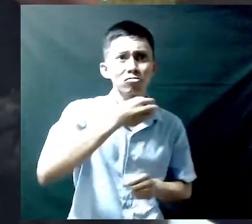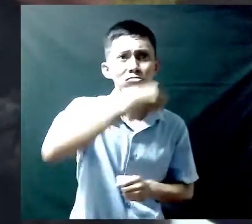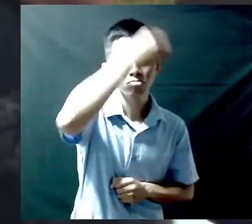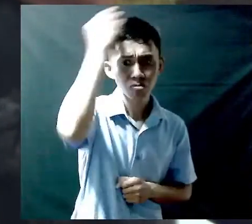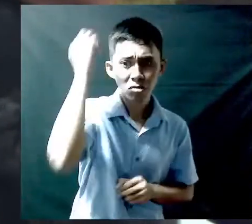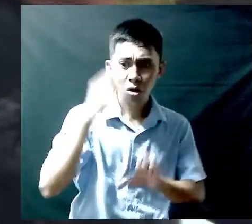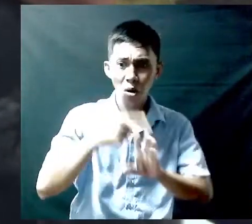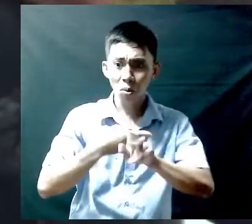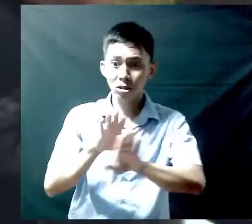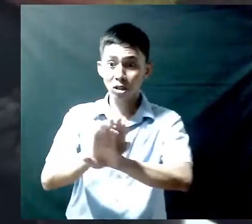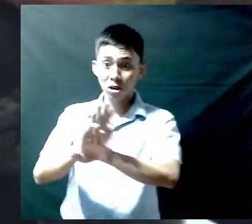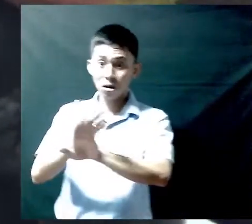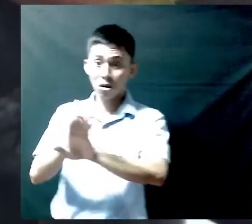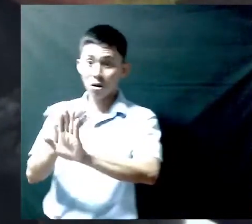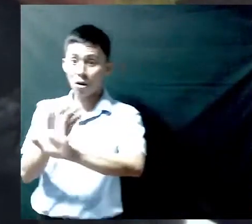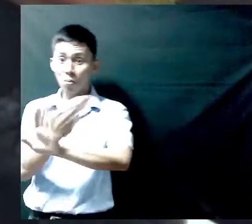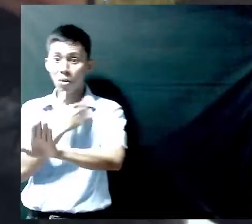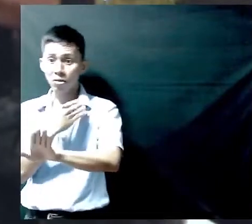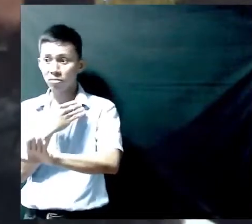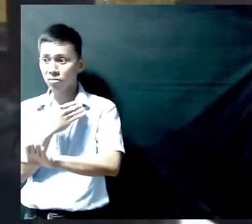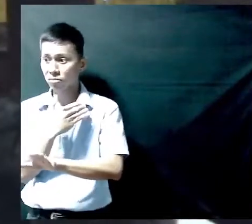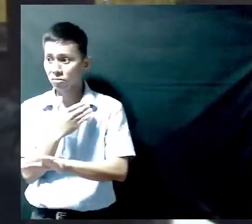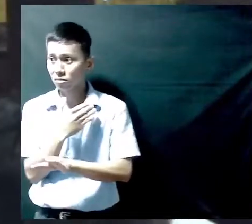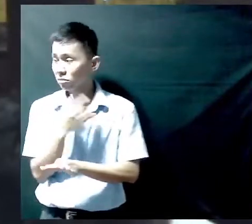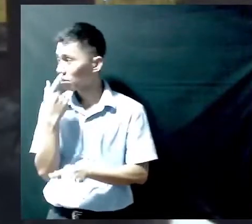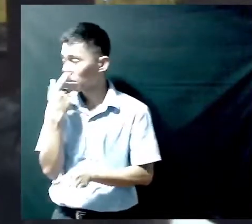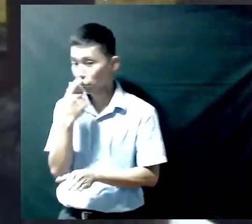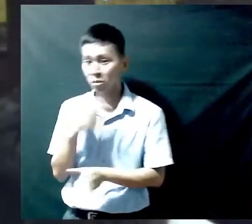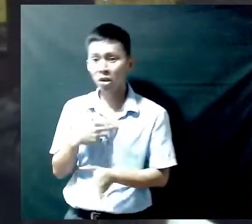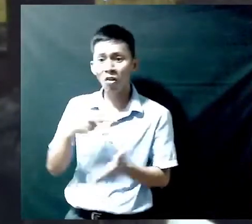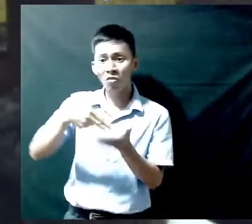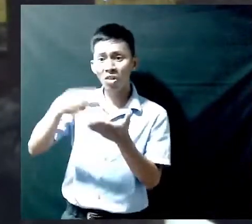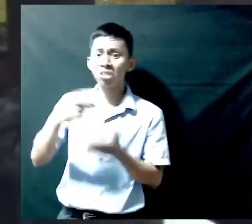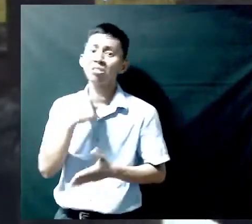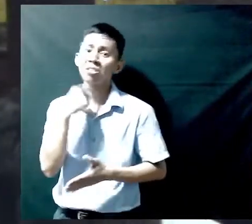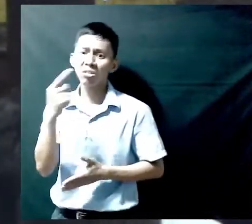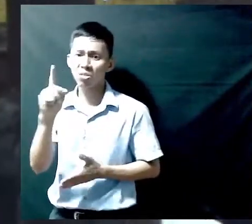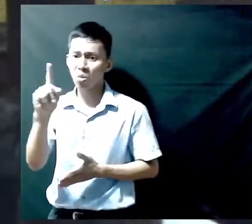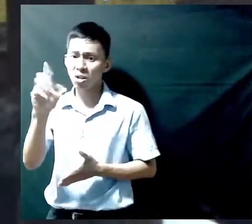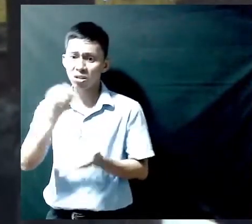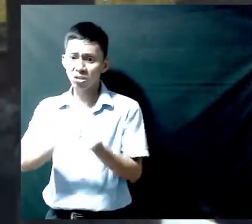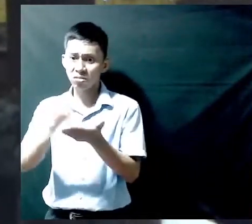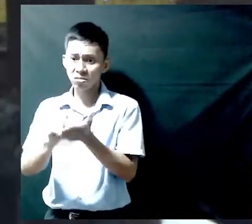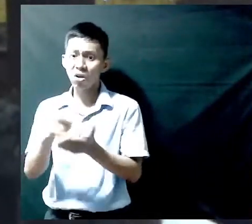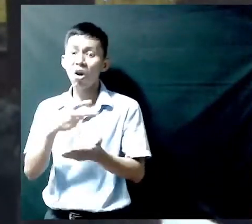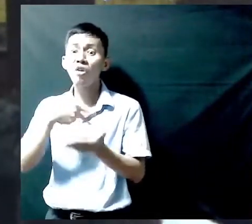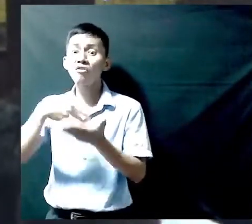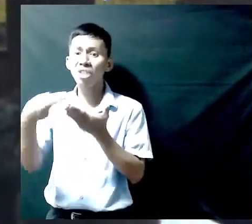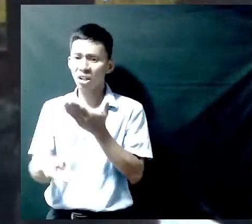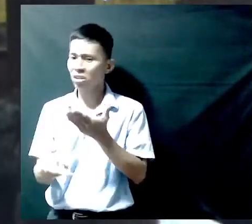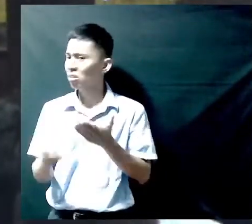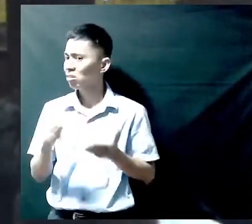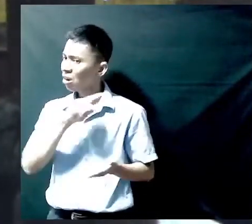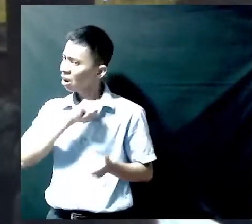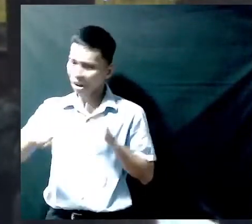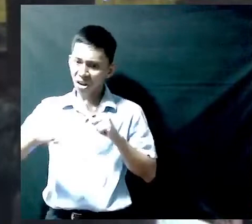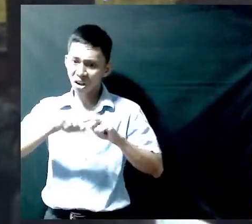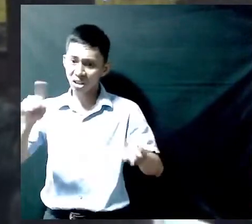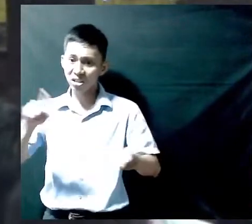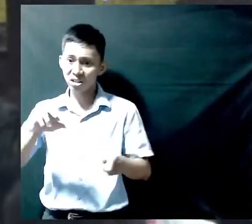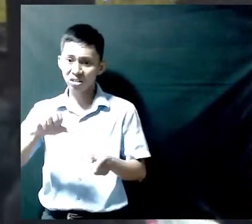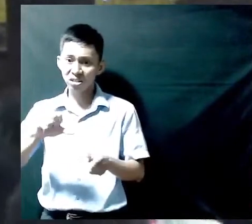likod, nanonood. Bakit? May binagsak akong isang subject. Alam niyo kung ano yun? Pilipino.